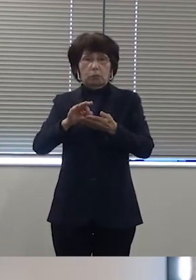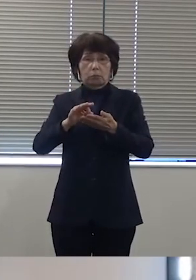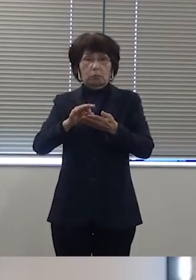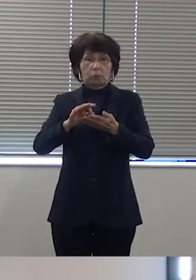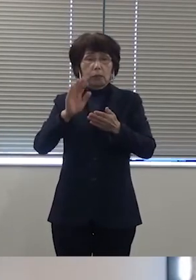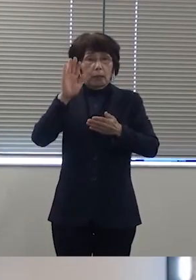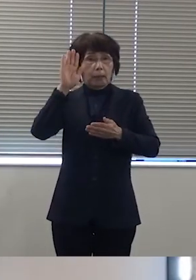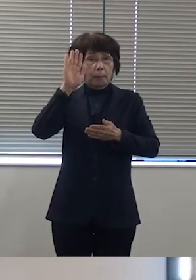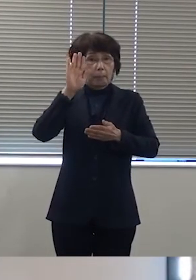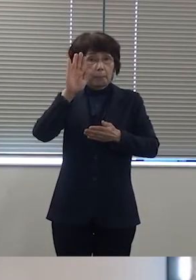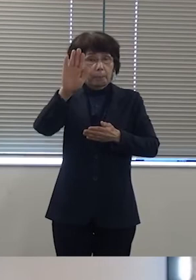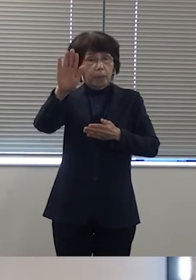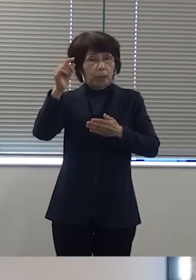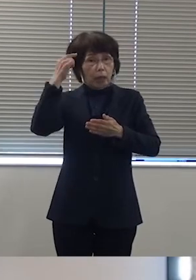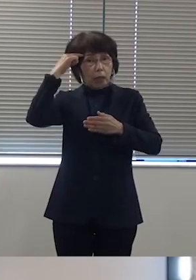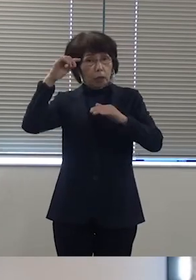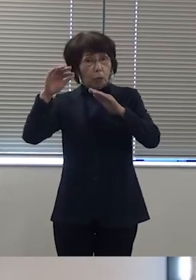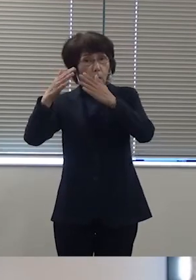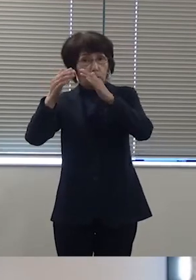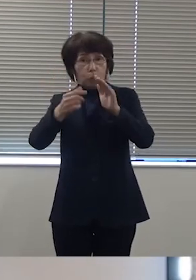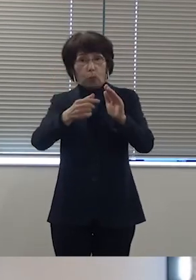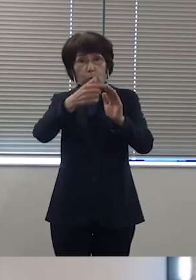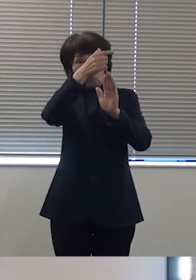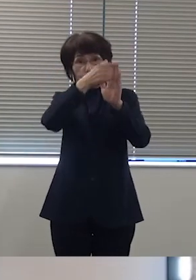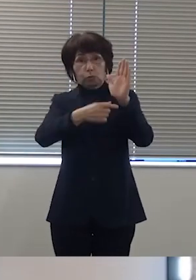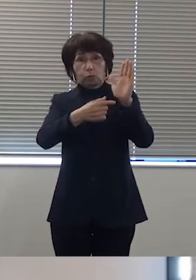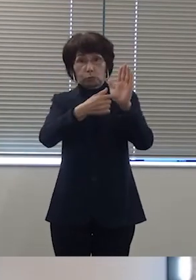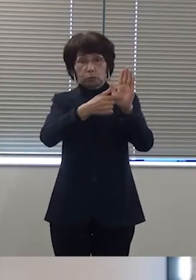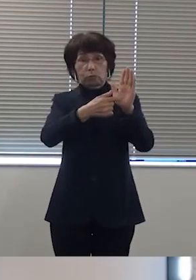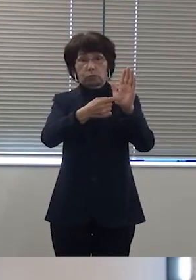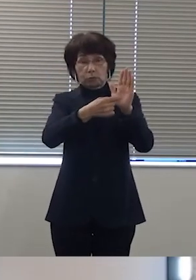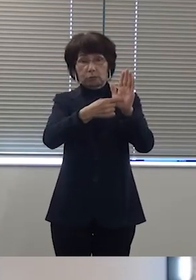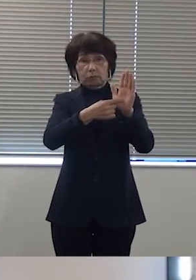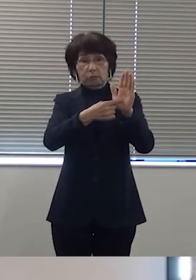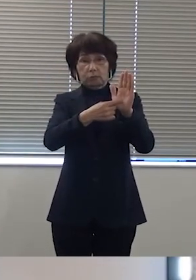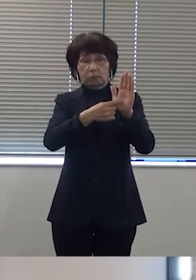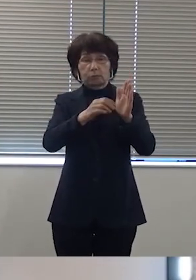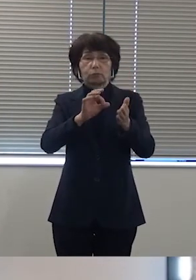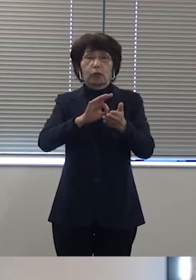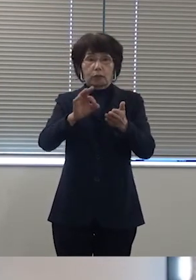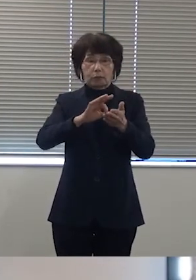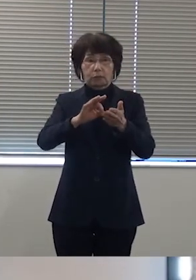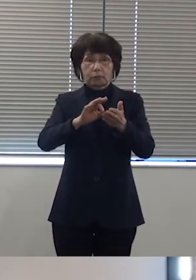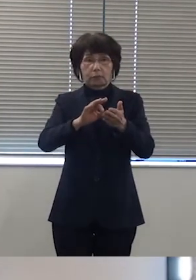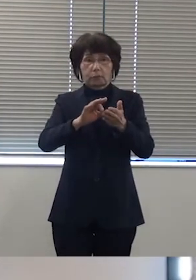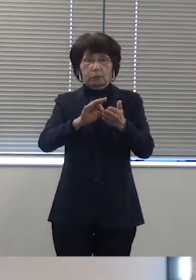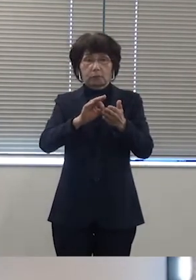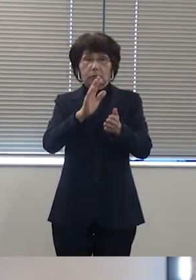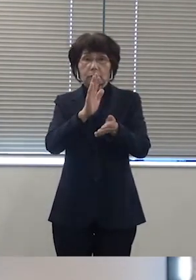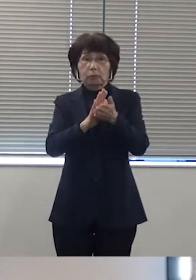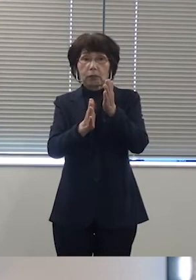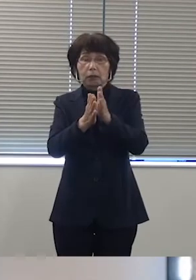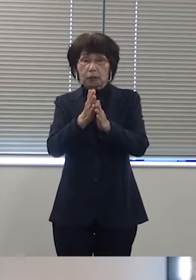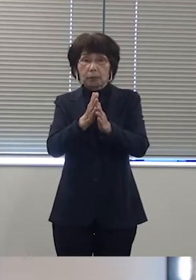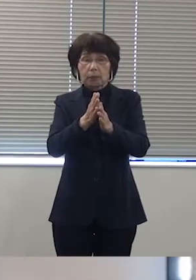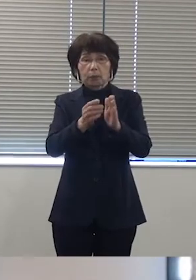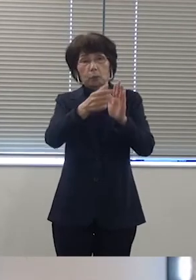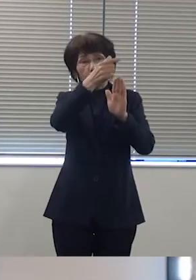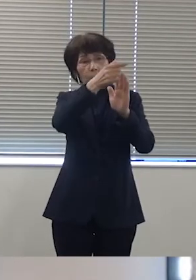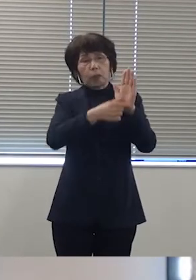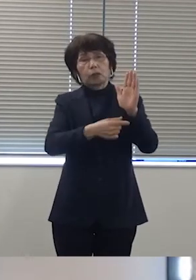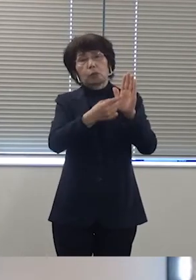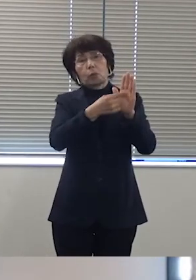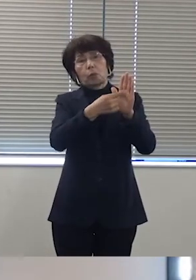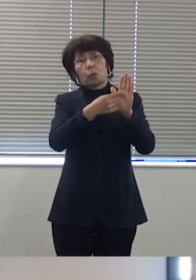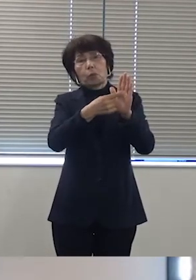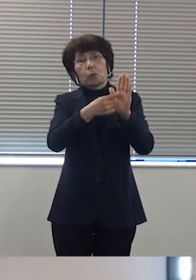質の名称もそういう名称をしています。ただあの出口の選 戦略的に言うと、まあ、一定の再編の議